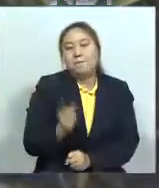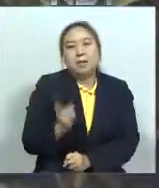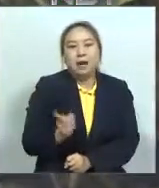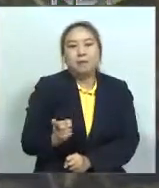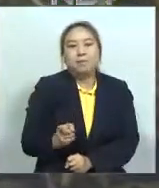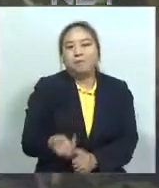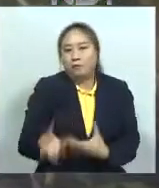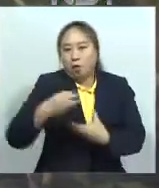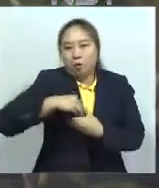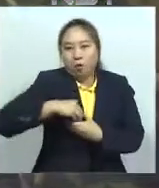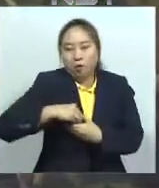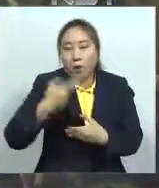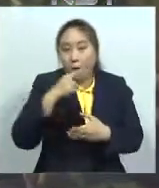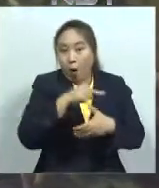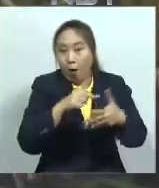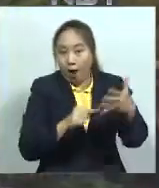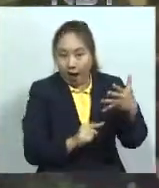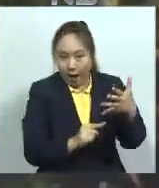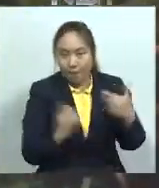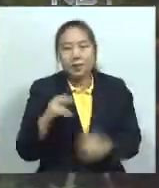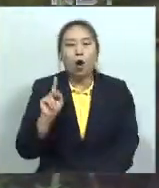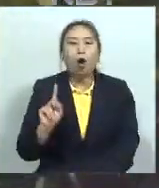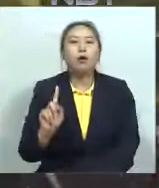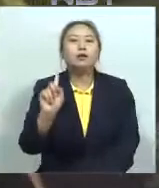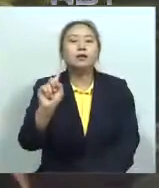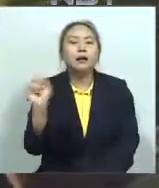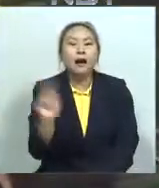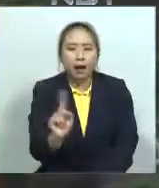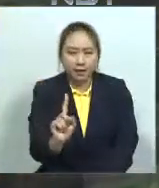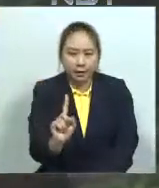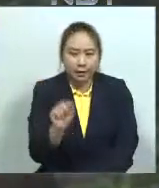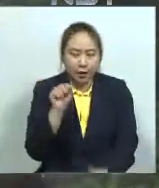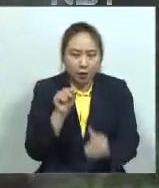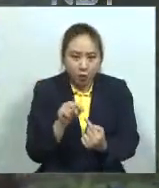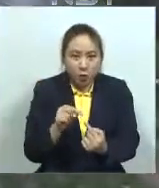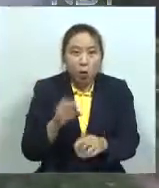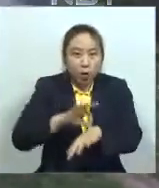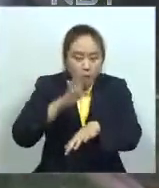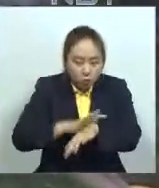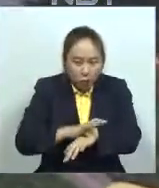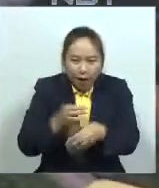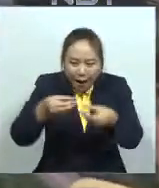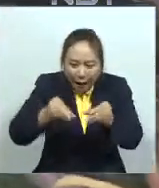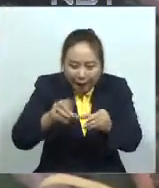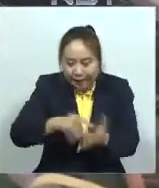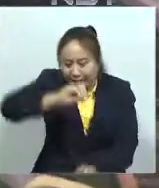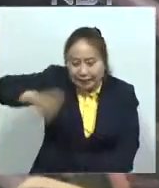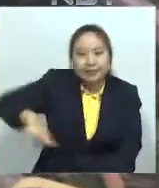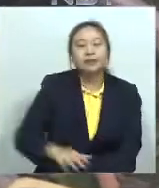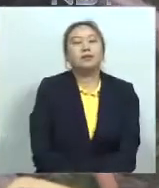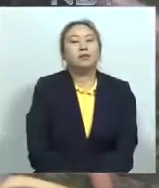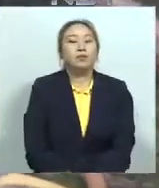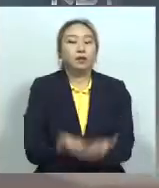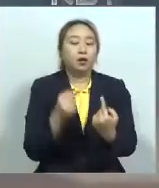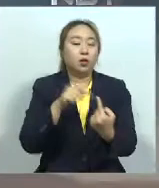นเป็นนิสัยนั่นคือ5ปนะคะส่วนหนึ่งขอก็คือการขจัดไข่ยุงลายนั่นเองค่ะส่วนสถาน